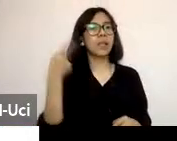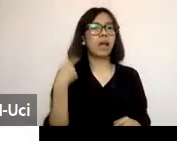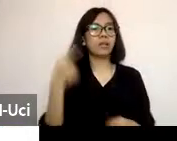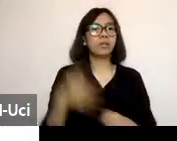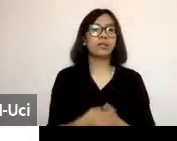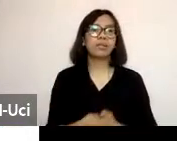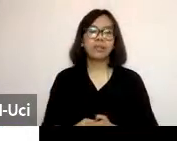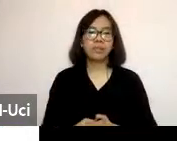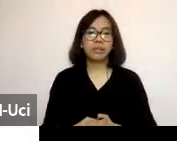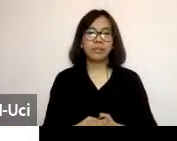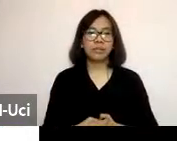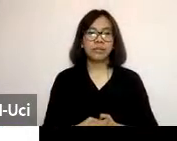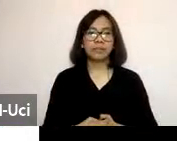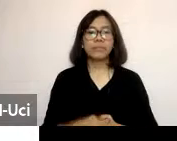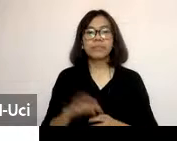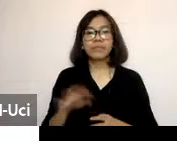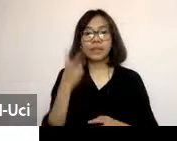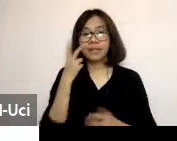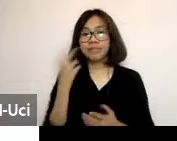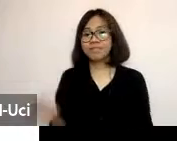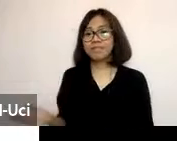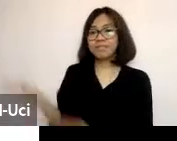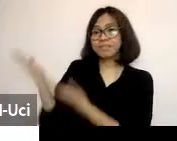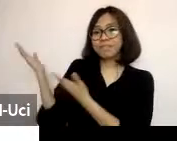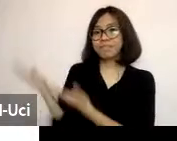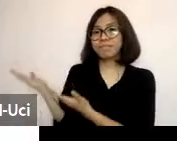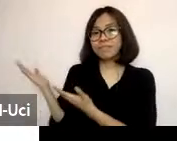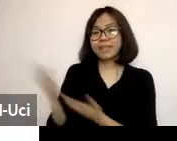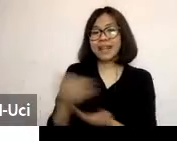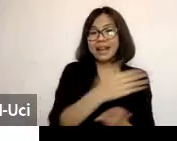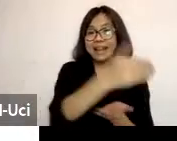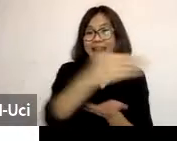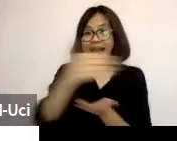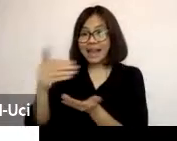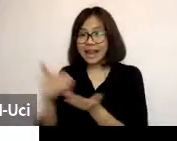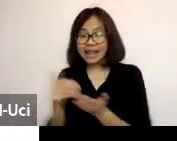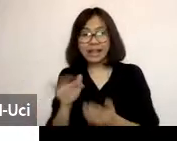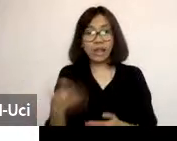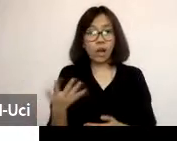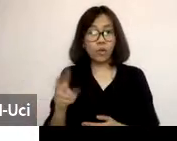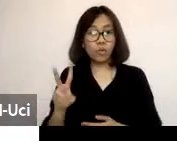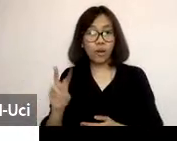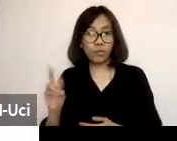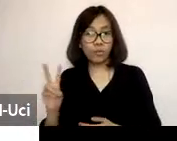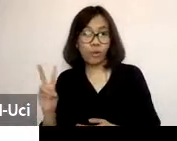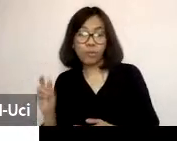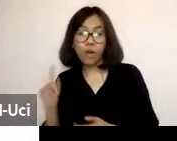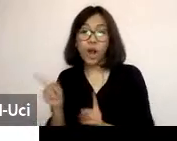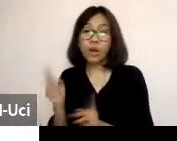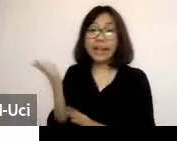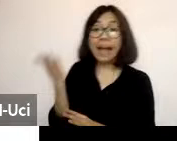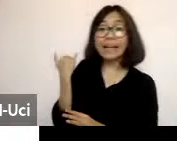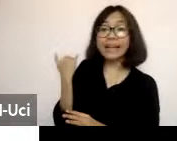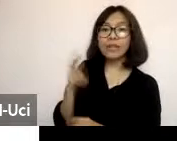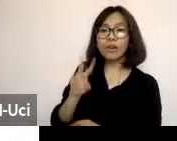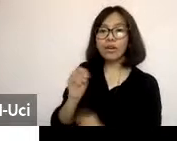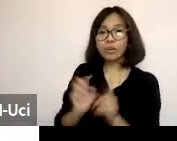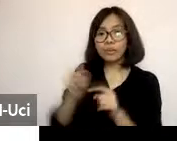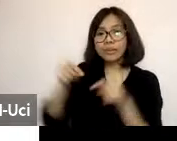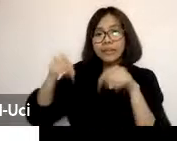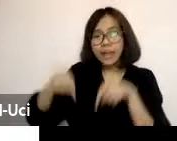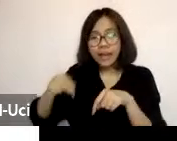nah ini juga tahun 2020 ya tadi 2009 2026mx commerce 12,7 persen